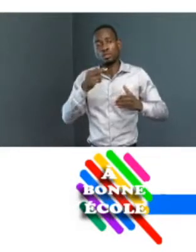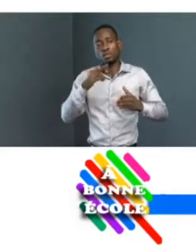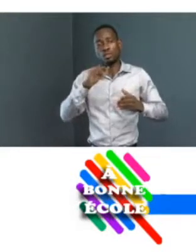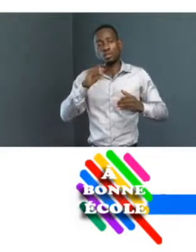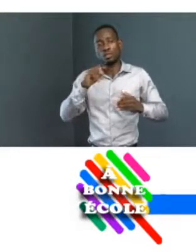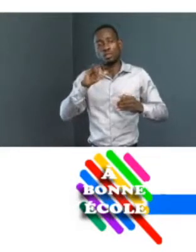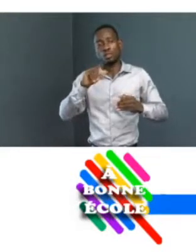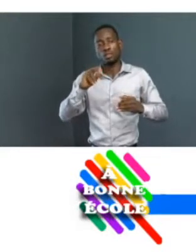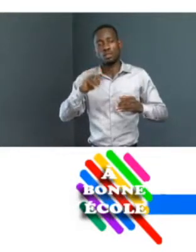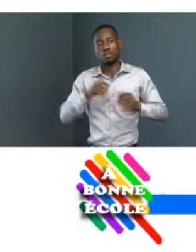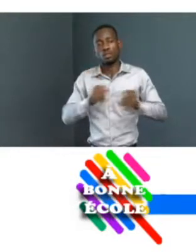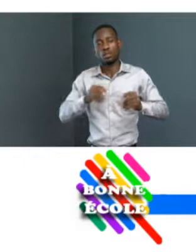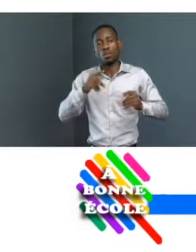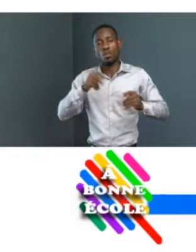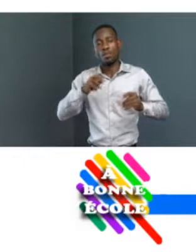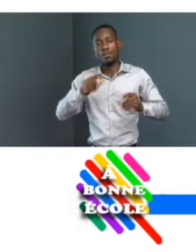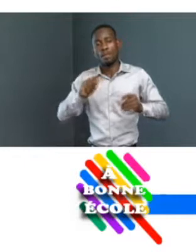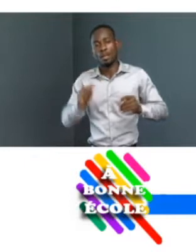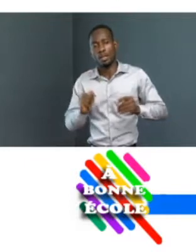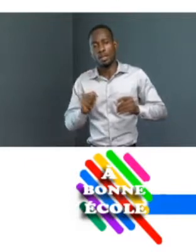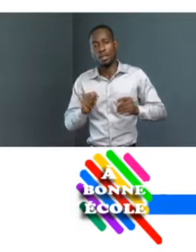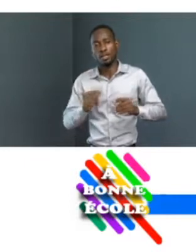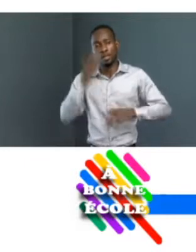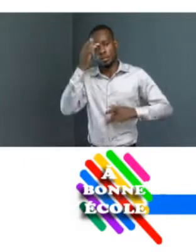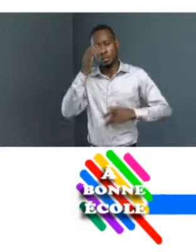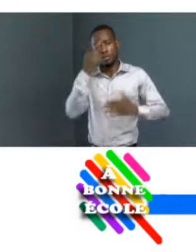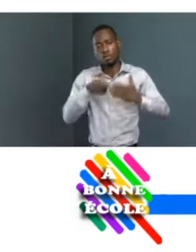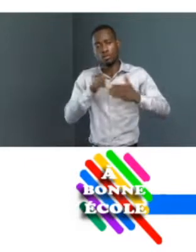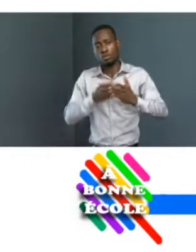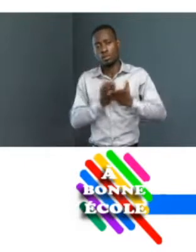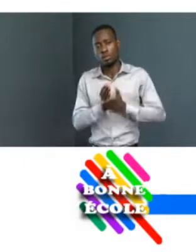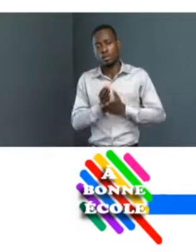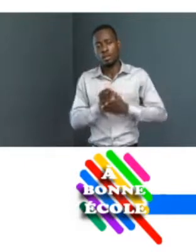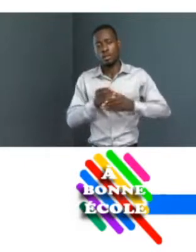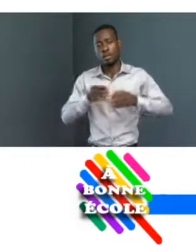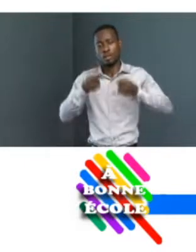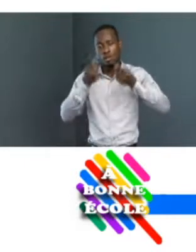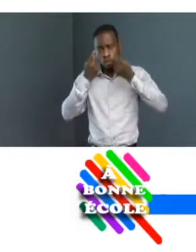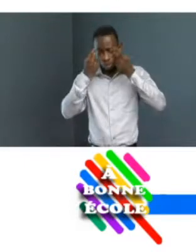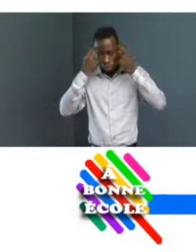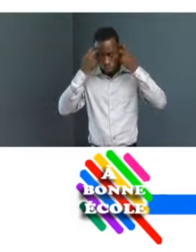Ce défaut se corrige par le port des verres